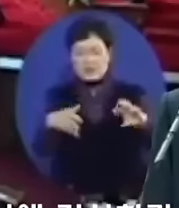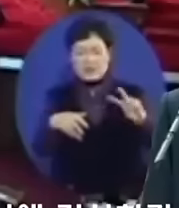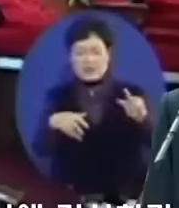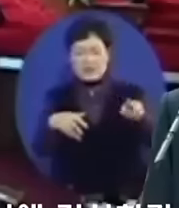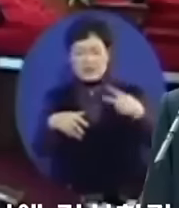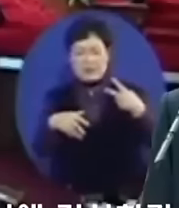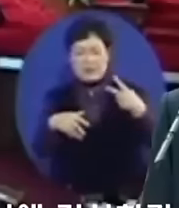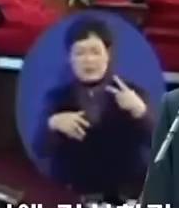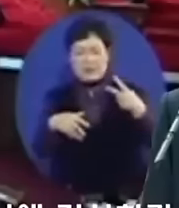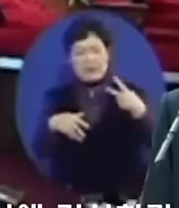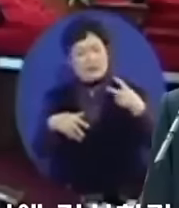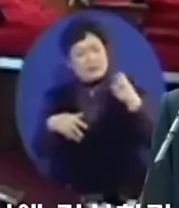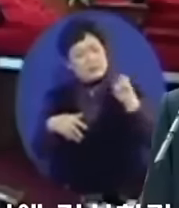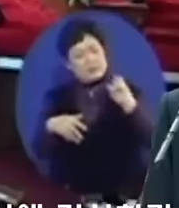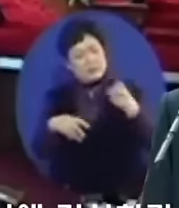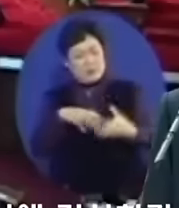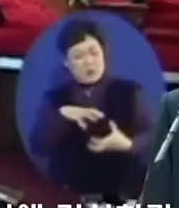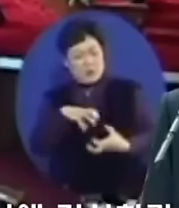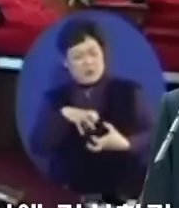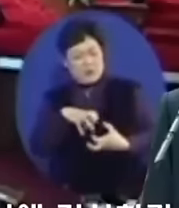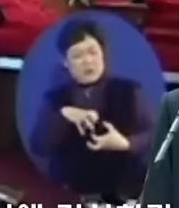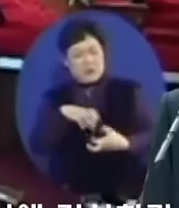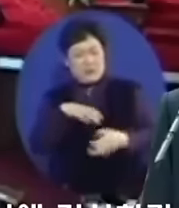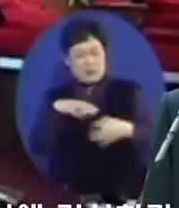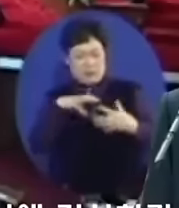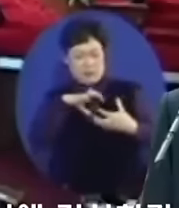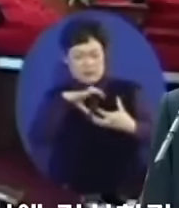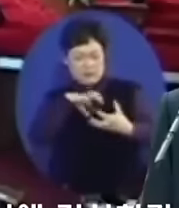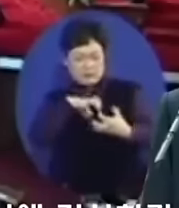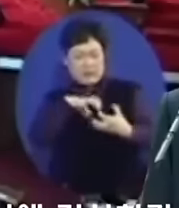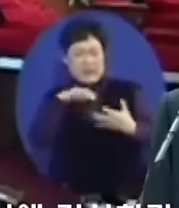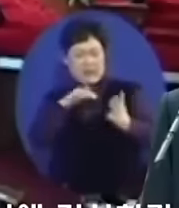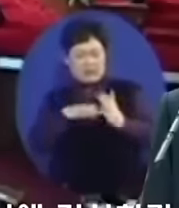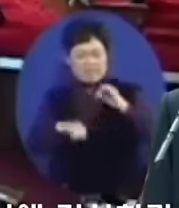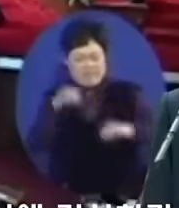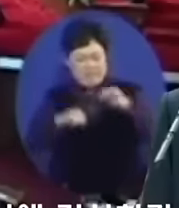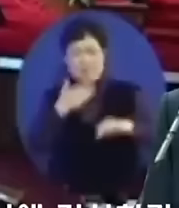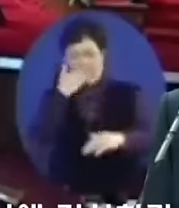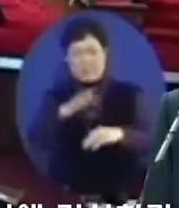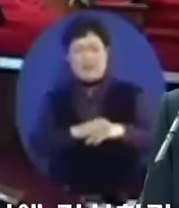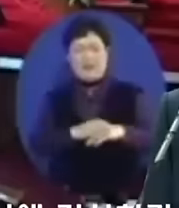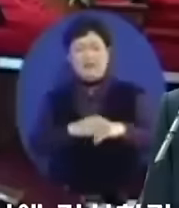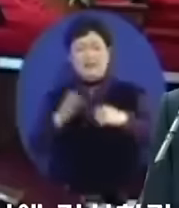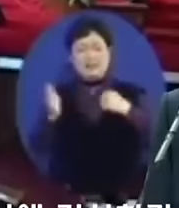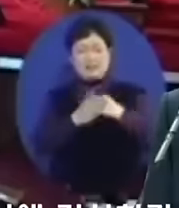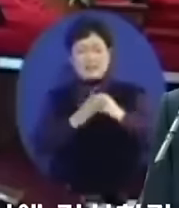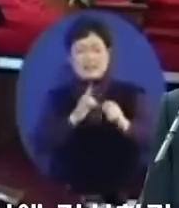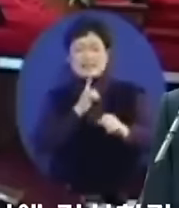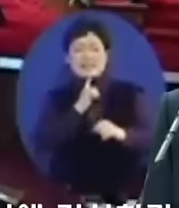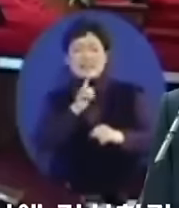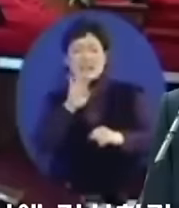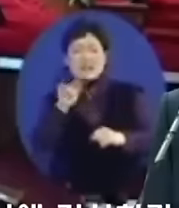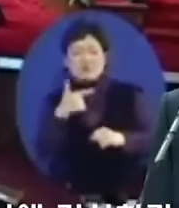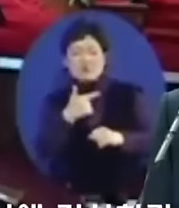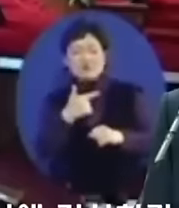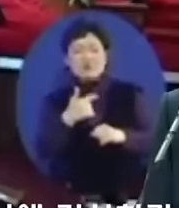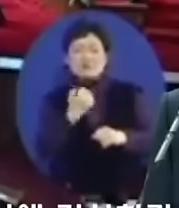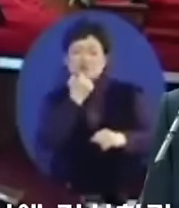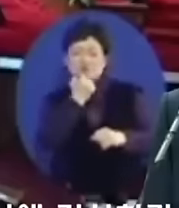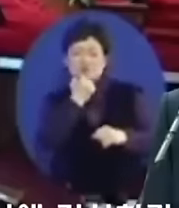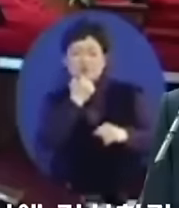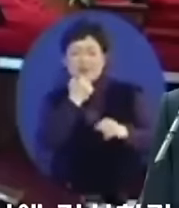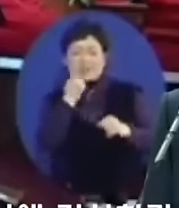근육이 움직여 위장, 간섭, 근육, 심장까지 움직이게 만든다고 말했었습니다. 그래서 1분을 웃으면 이틀을 더